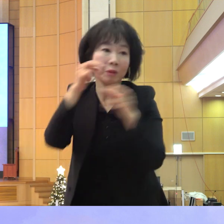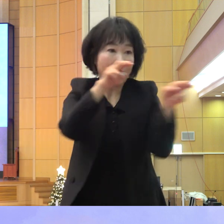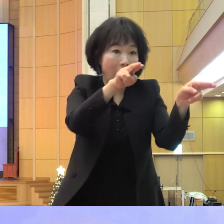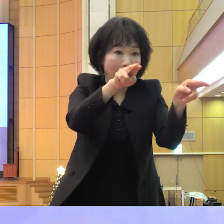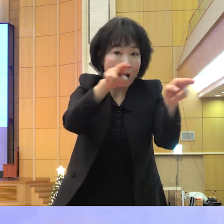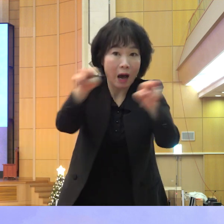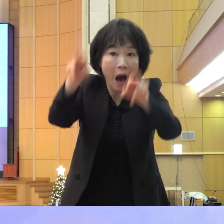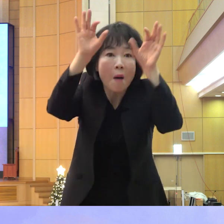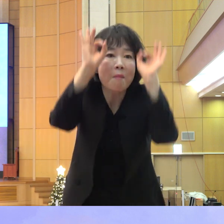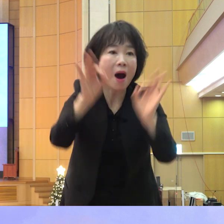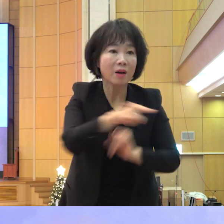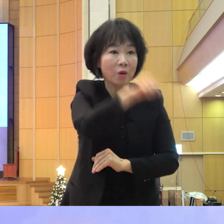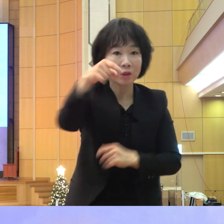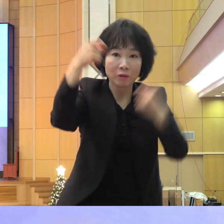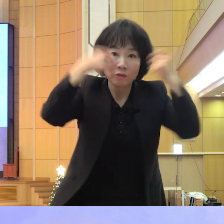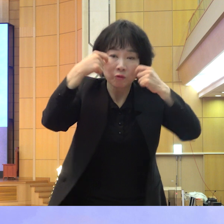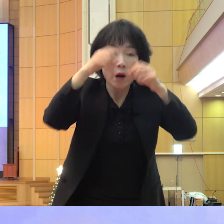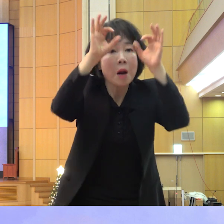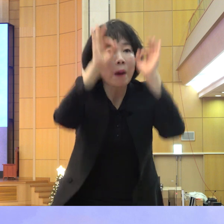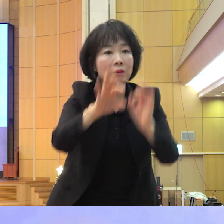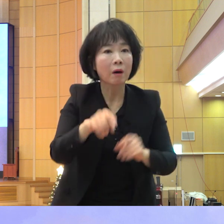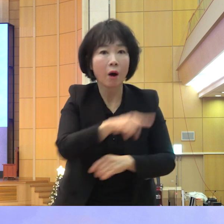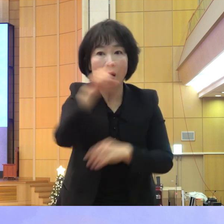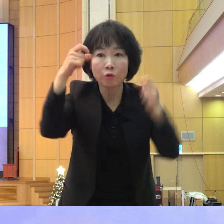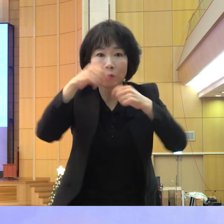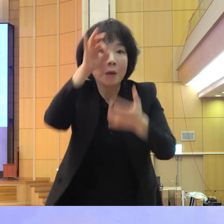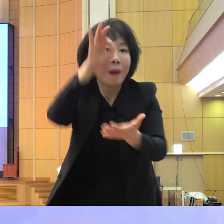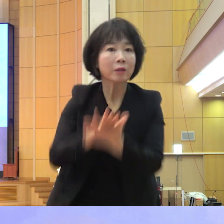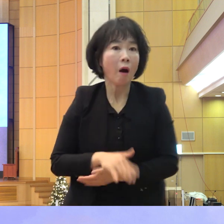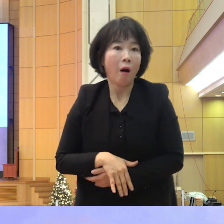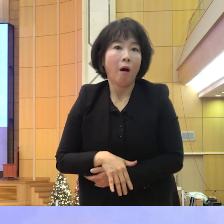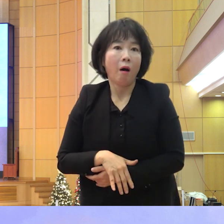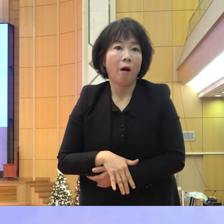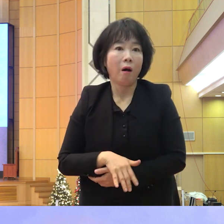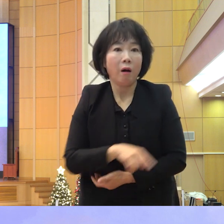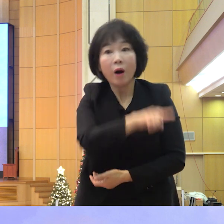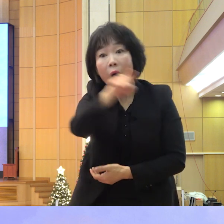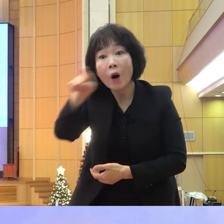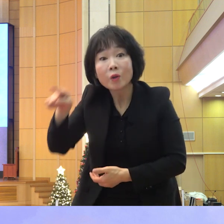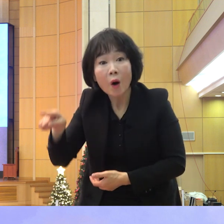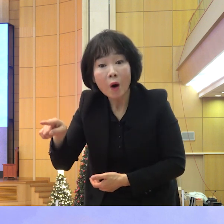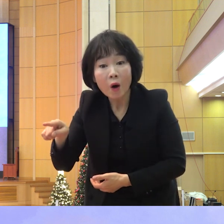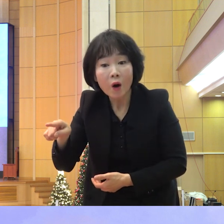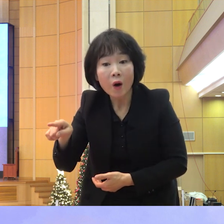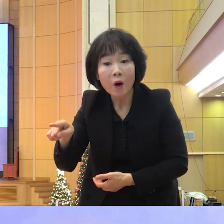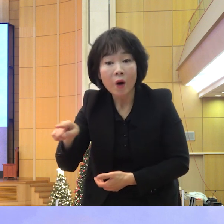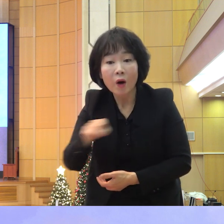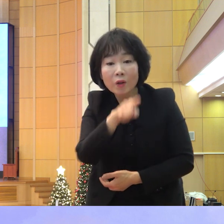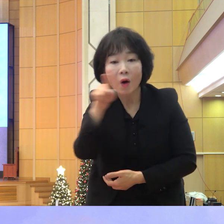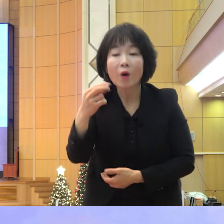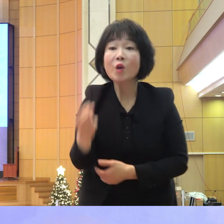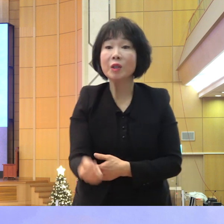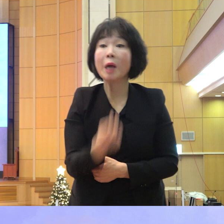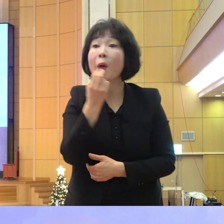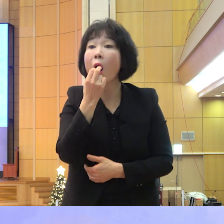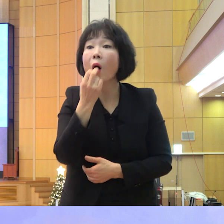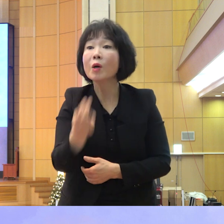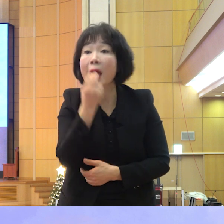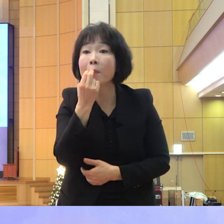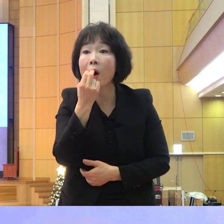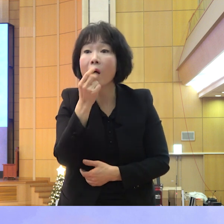계시는 거예요. 내 눈물을 보았노라. 내가 내 수한에 15년을